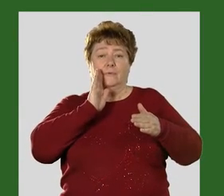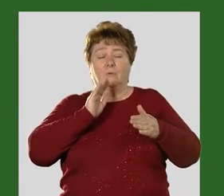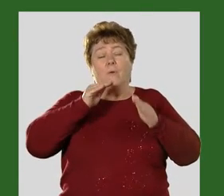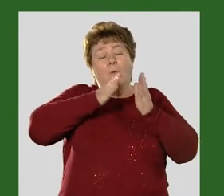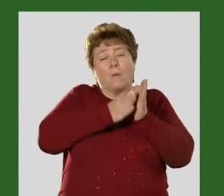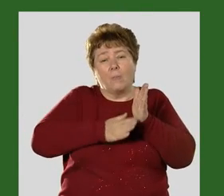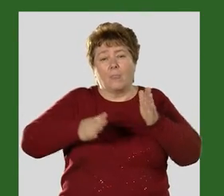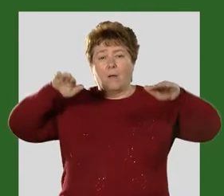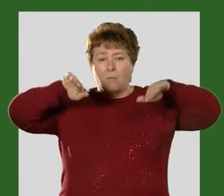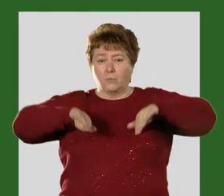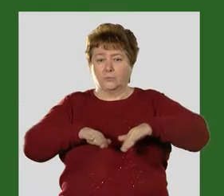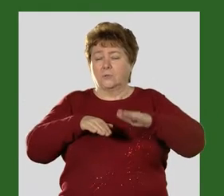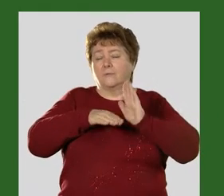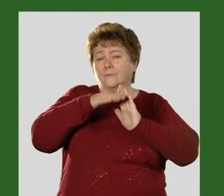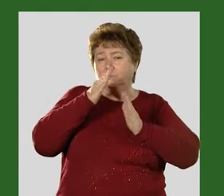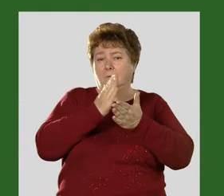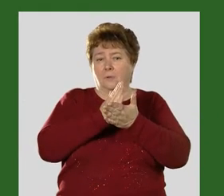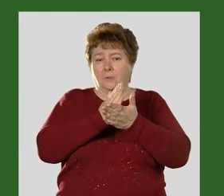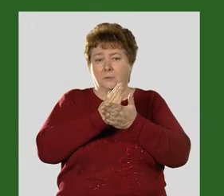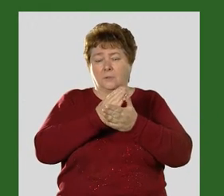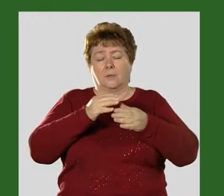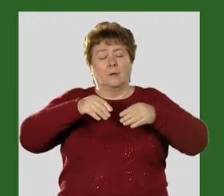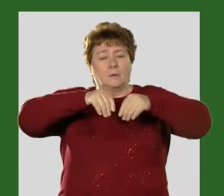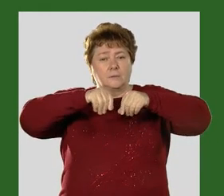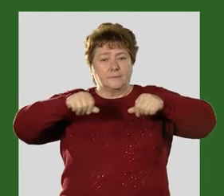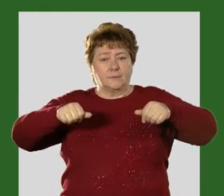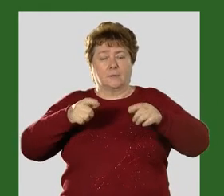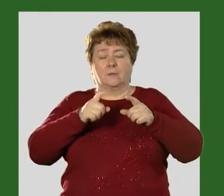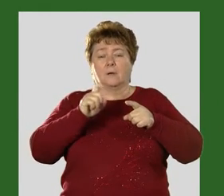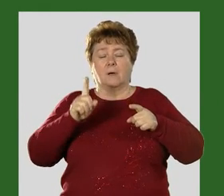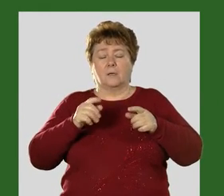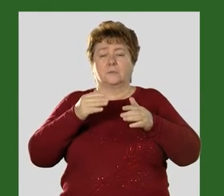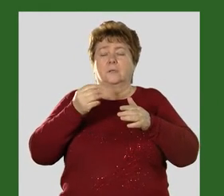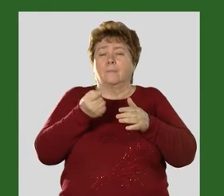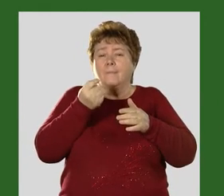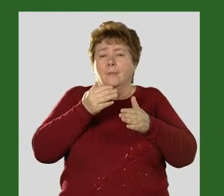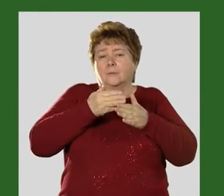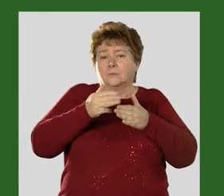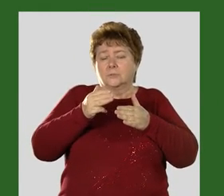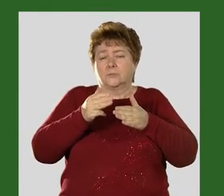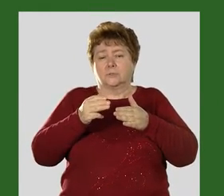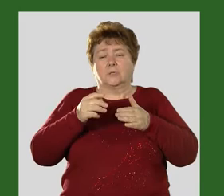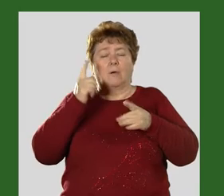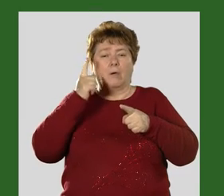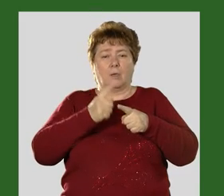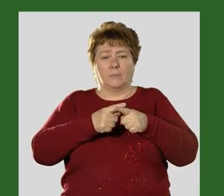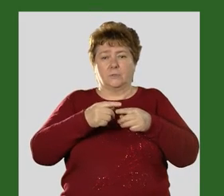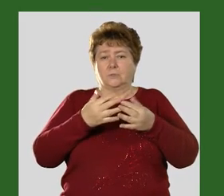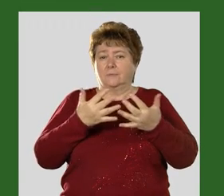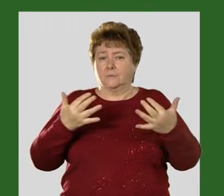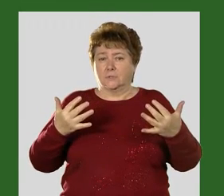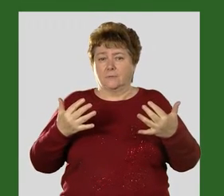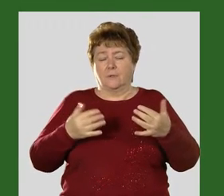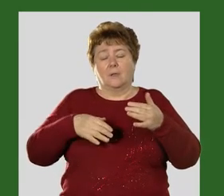у дна ущелья очень высока. В ней растворены газы, находятся мелкие частички химических